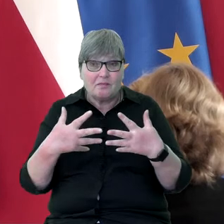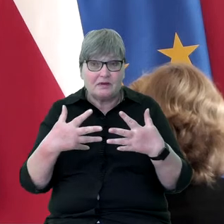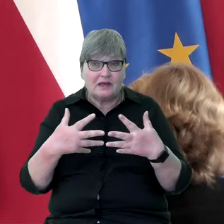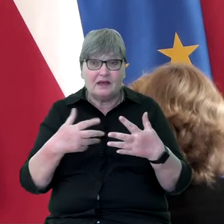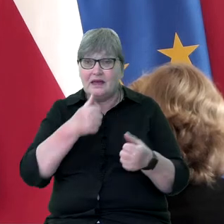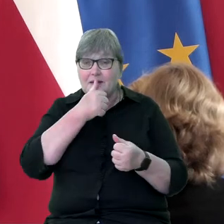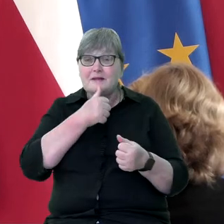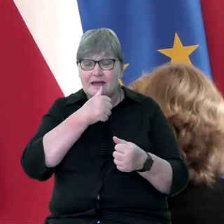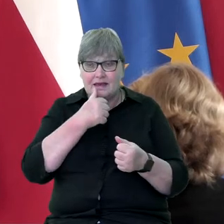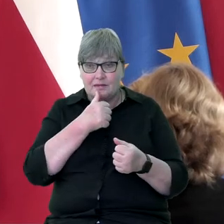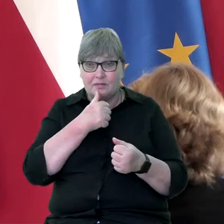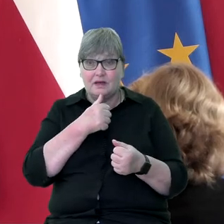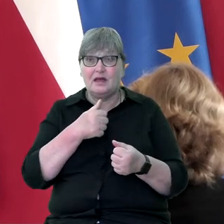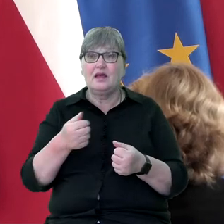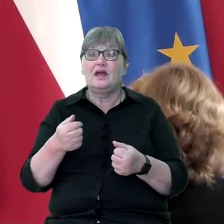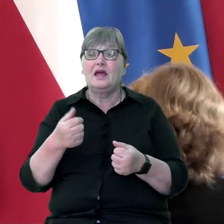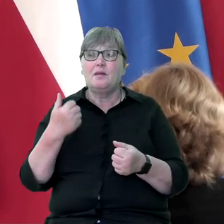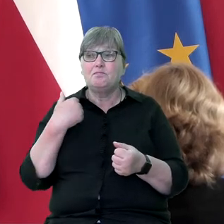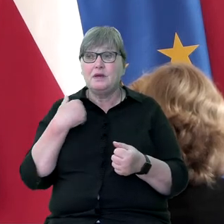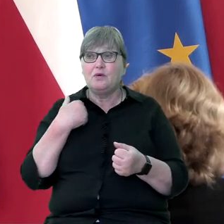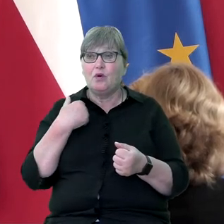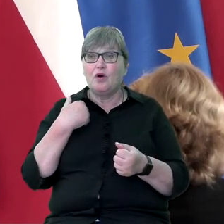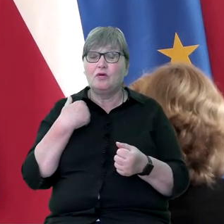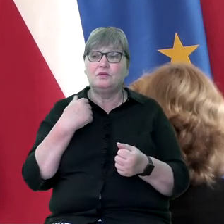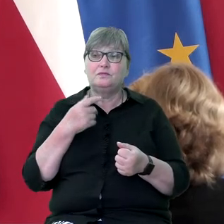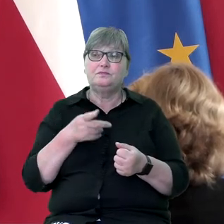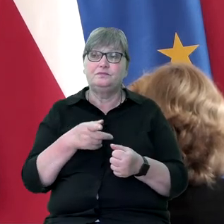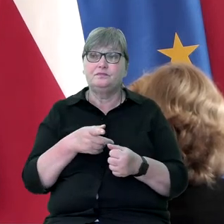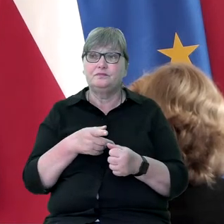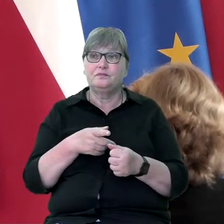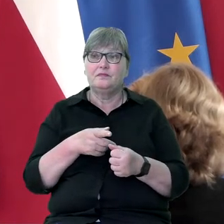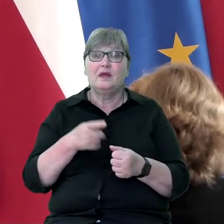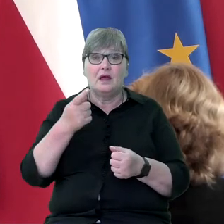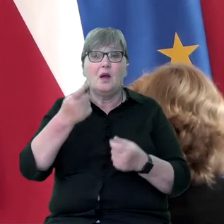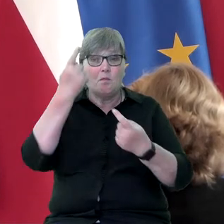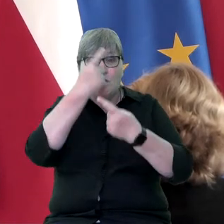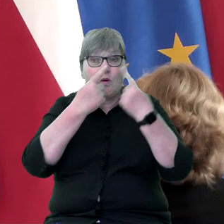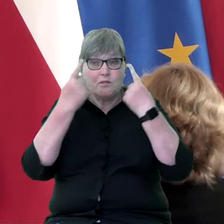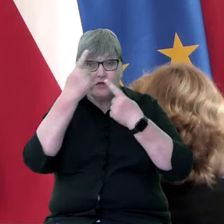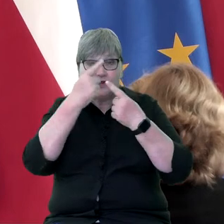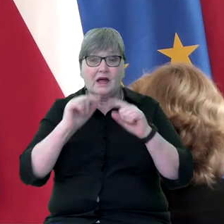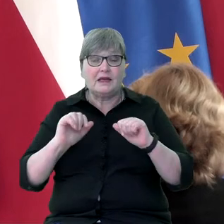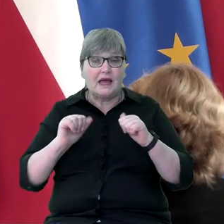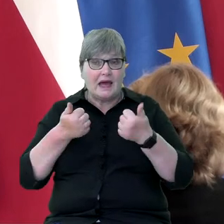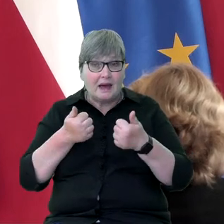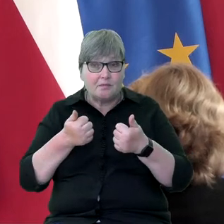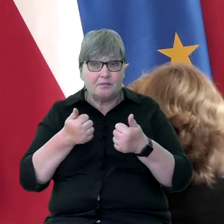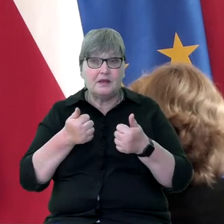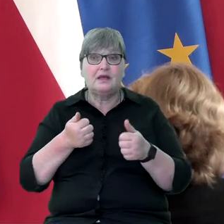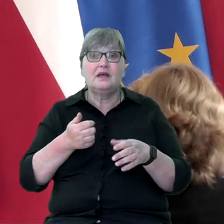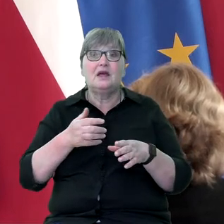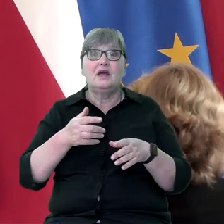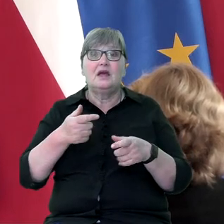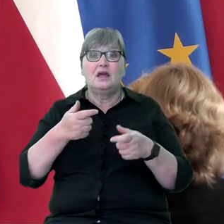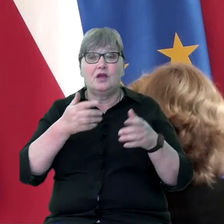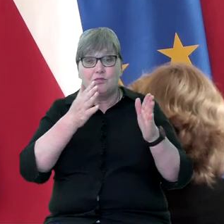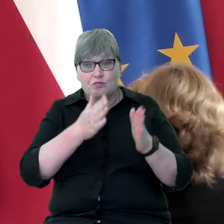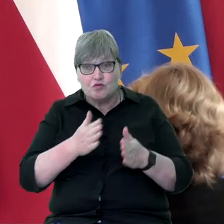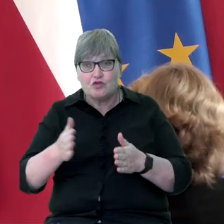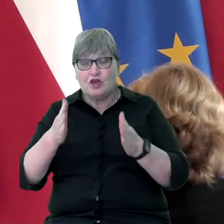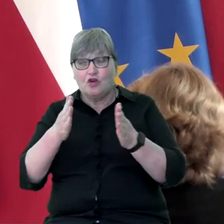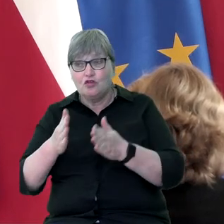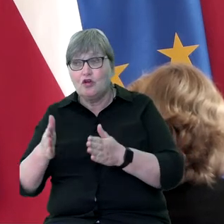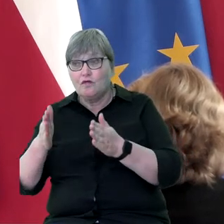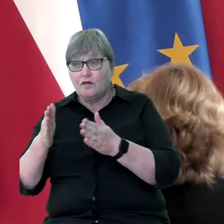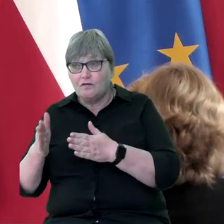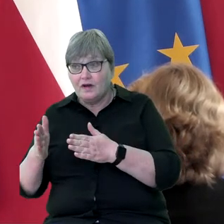głównych twórców, było pomyślane, ażeby tworzone czy przenoszone, jak oni to mówili,